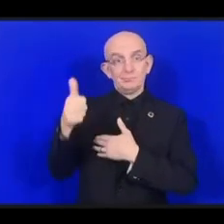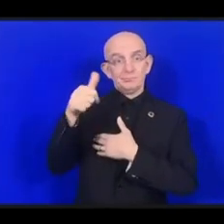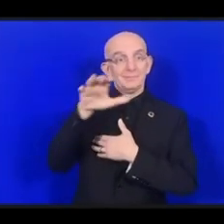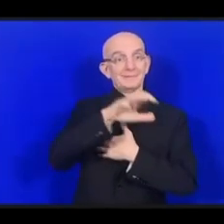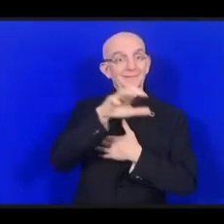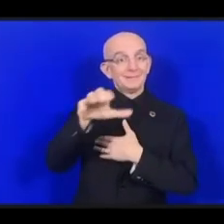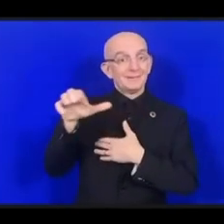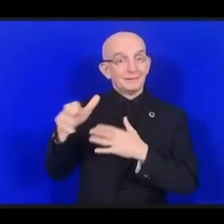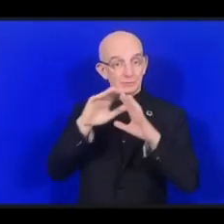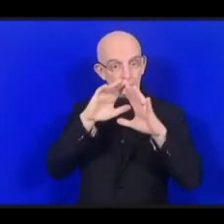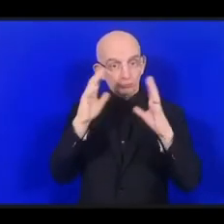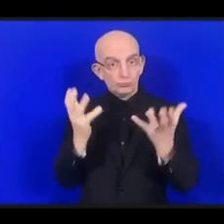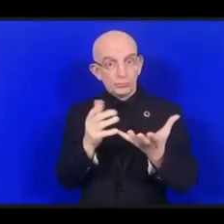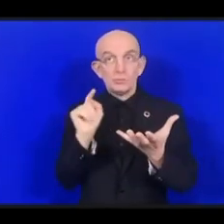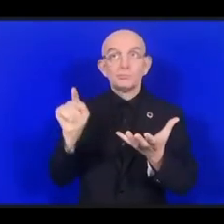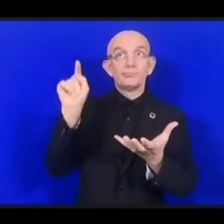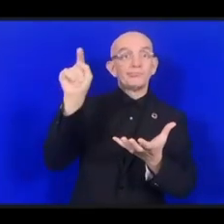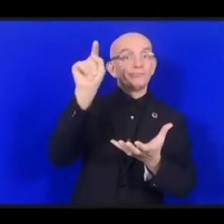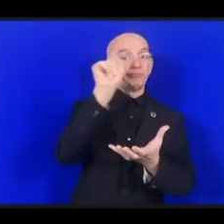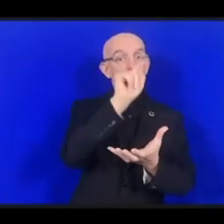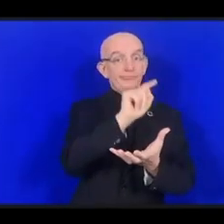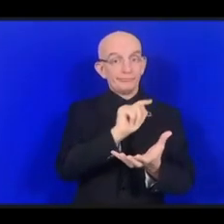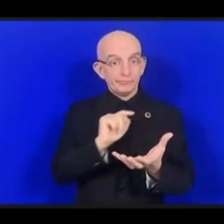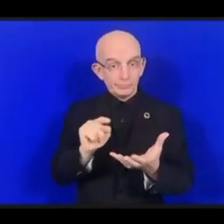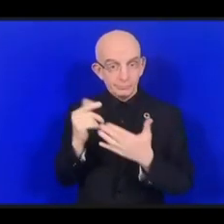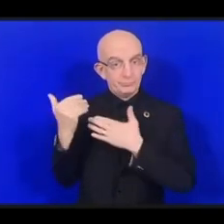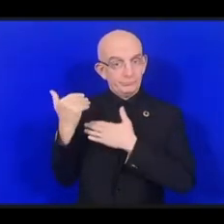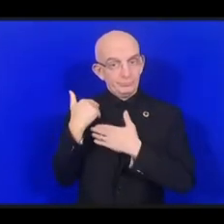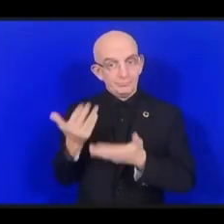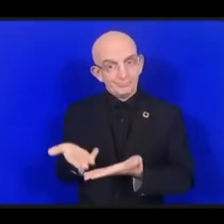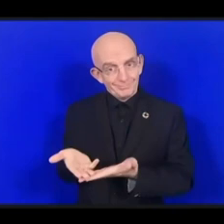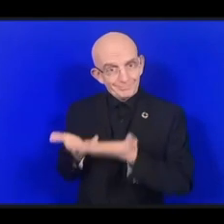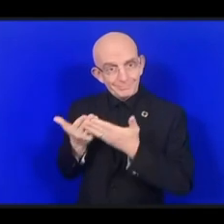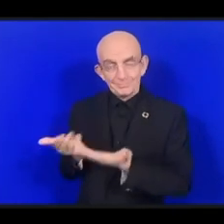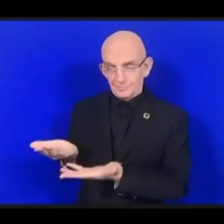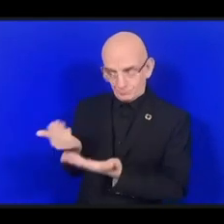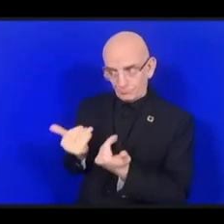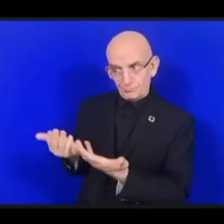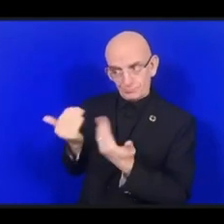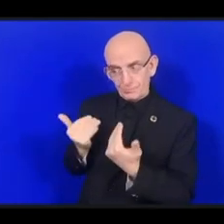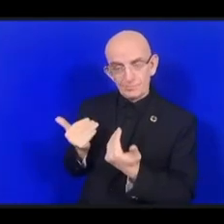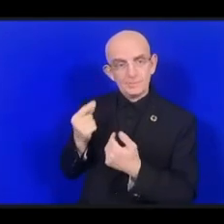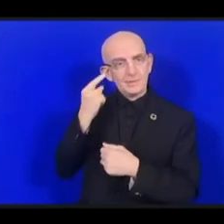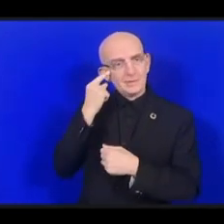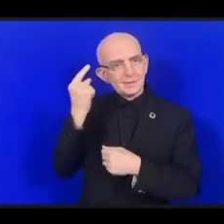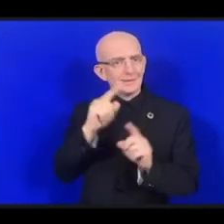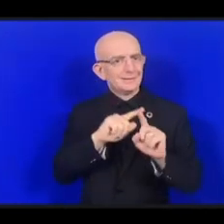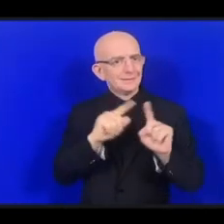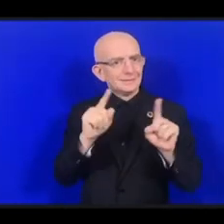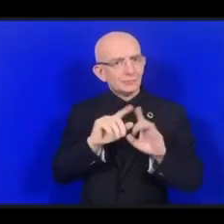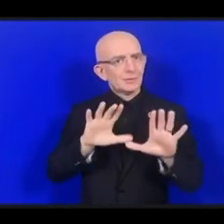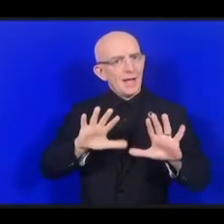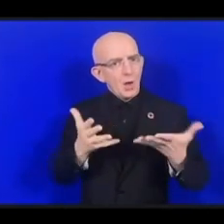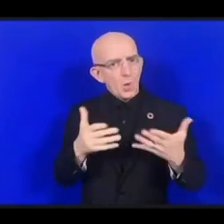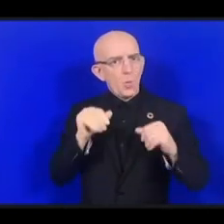donner des réponses à ce problème qui est le résultat et l'amplificateur